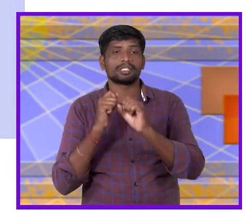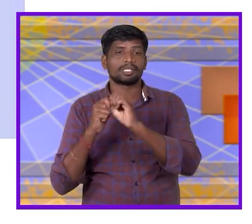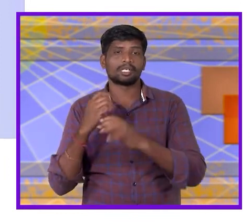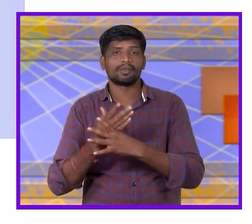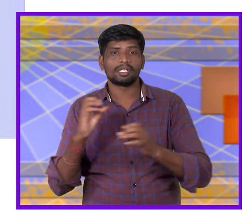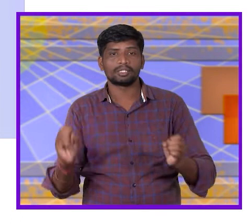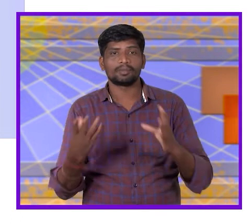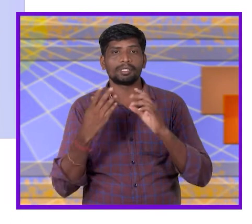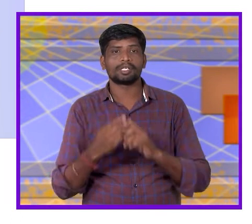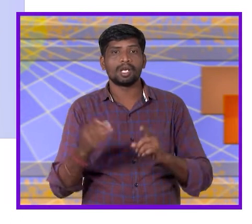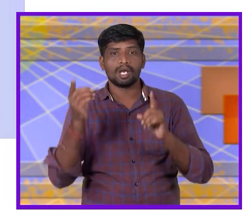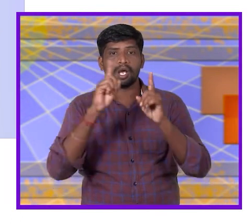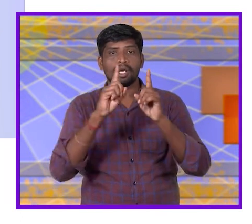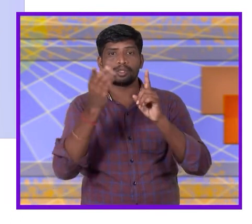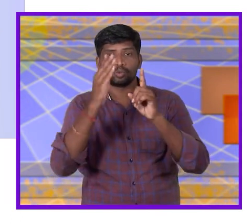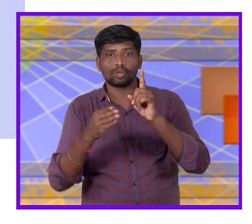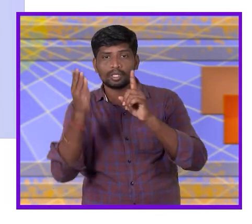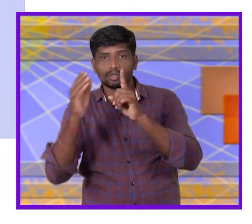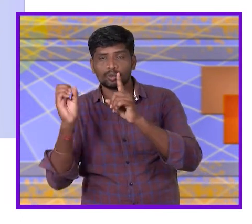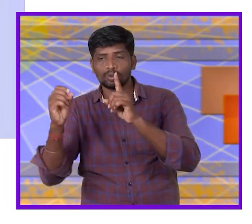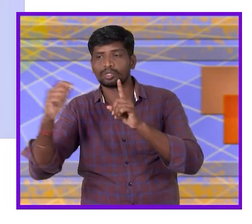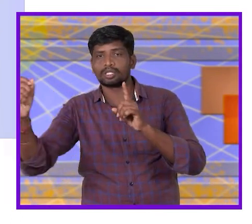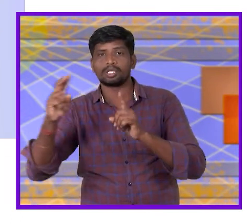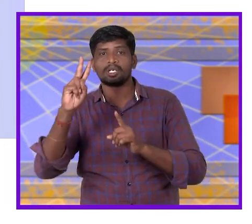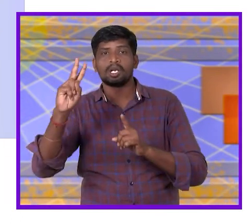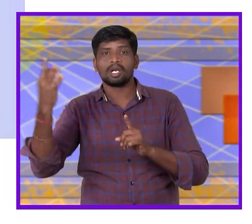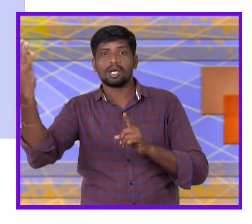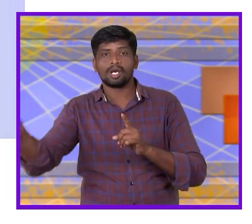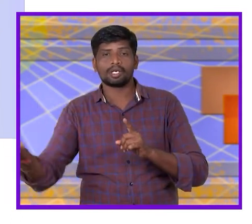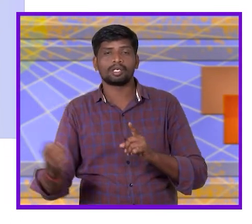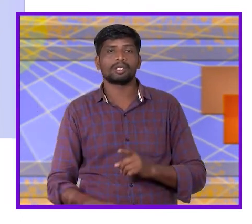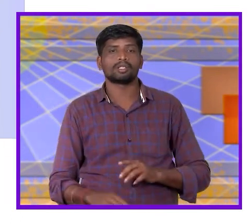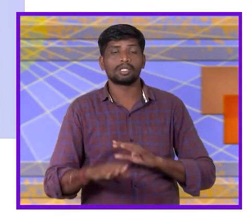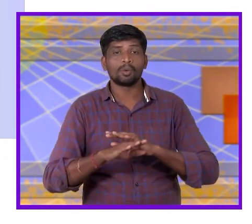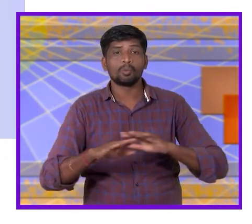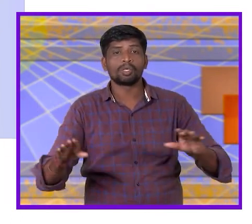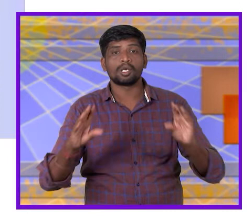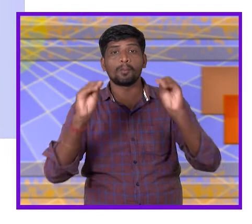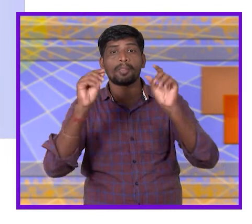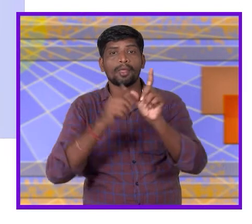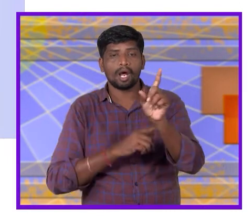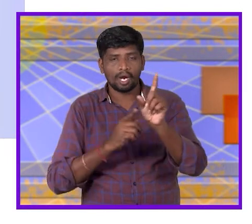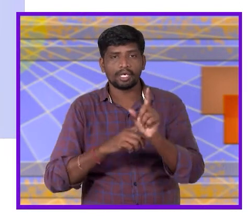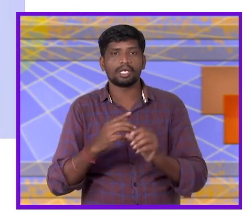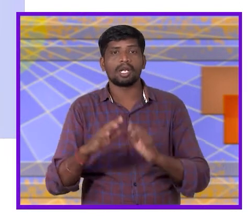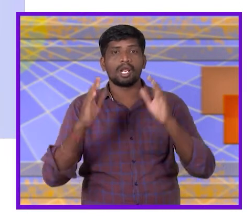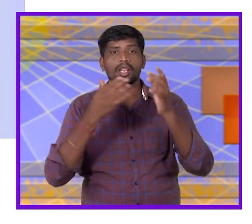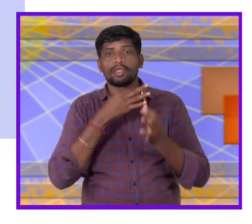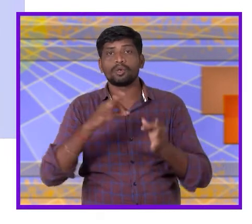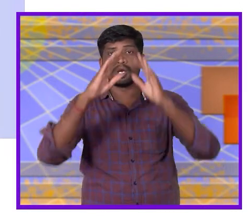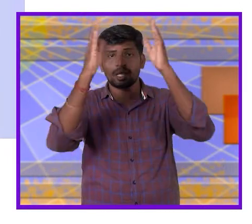1990 தொடங்கி 10 நடைபெற்று 2000 ஆண்டில் திருவள்ளுவர் சிலையானது பொதுமக்கள்